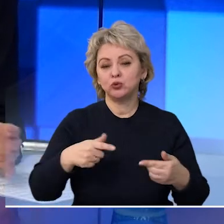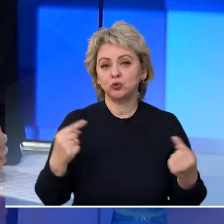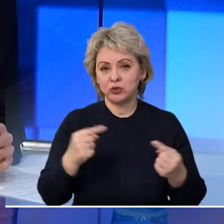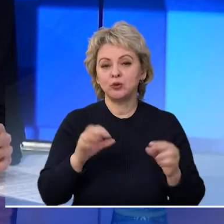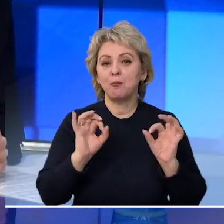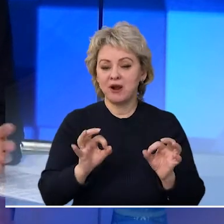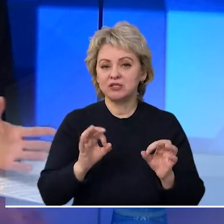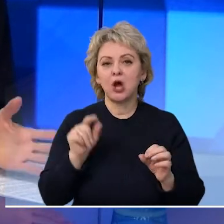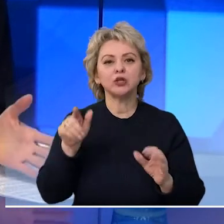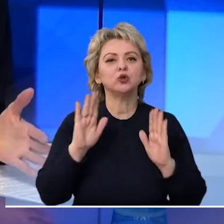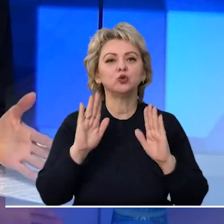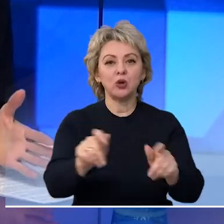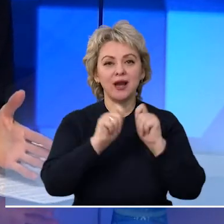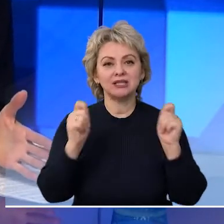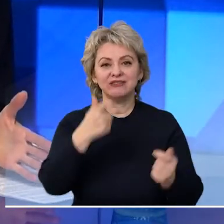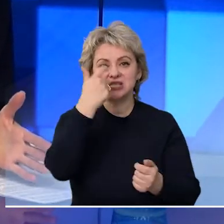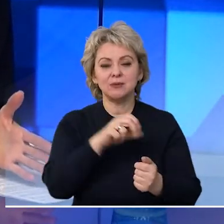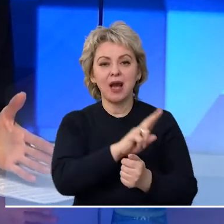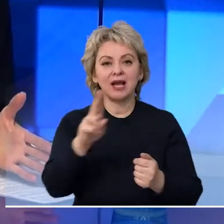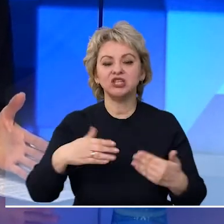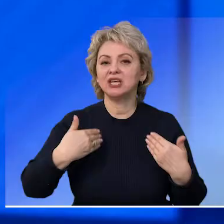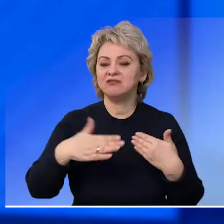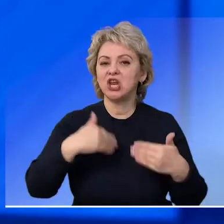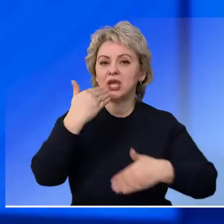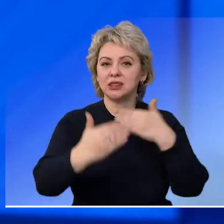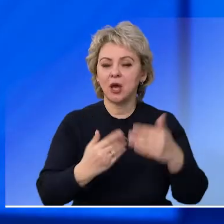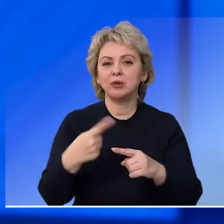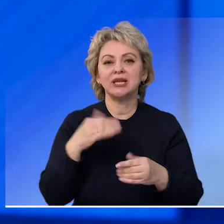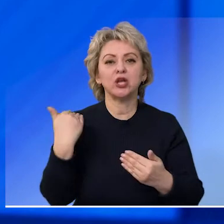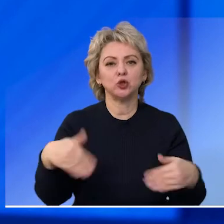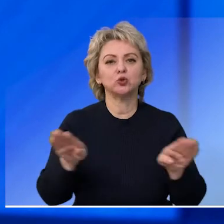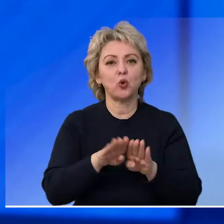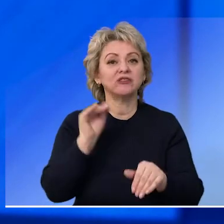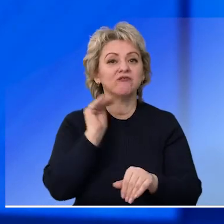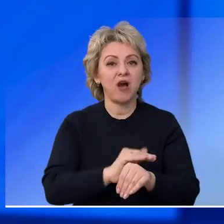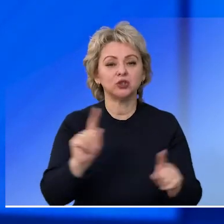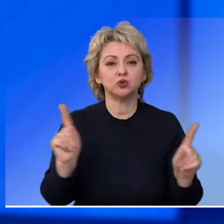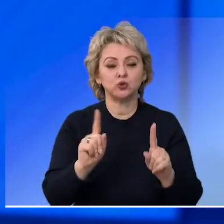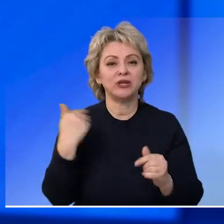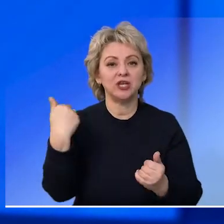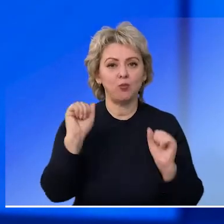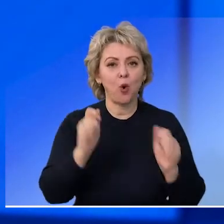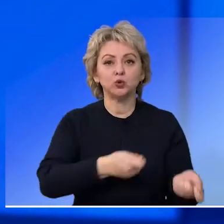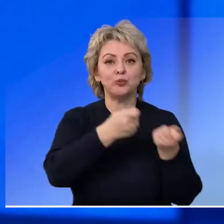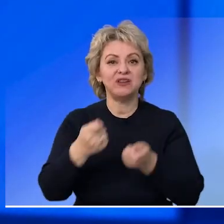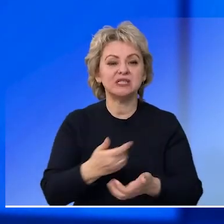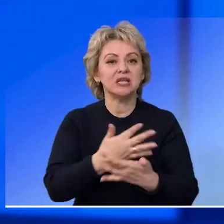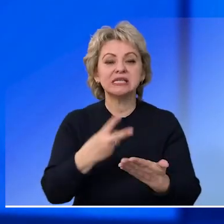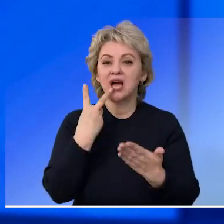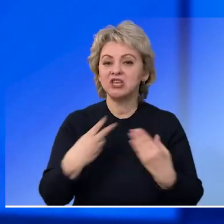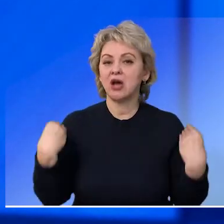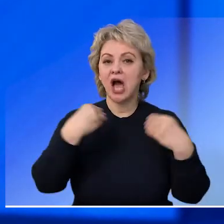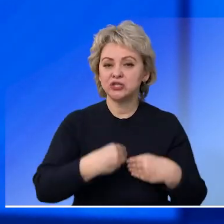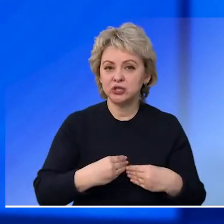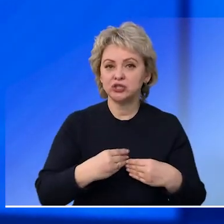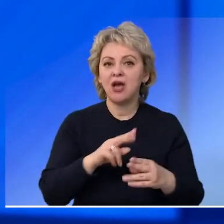реалистами, они только открывают для себя какие-то двери, этапы. Для них тот факт, что им могут привезти несколько